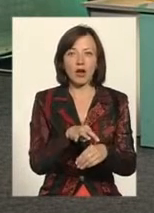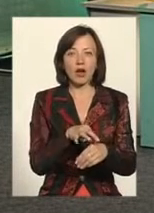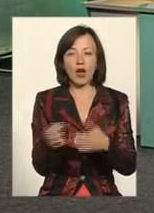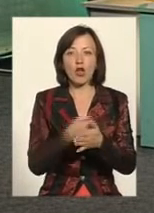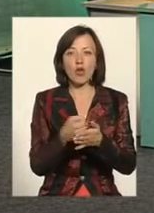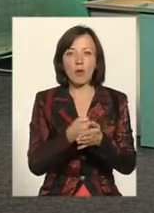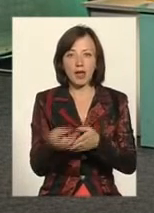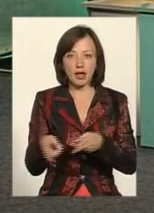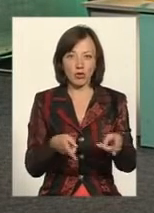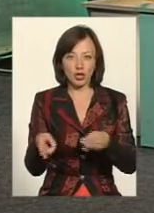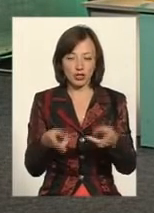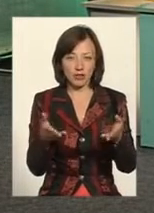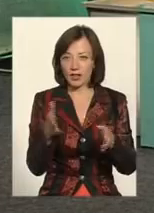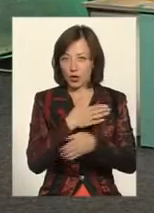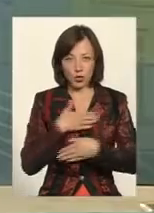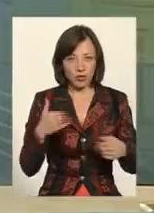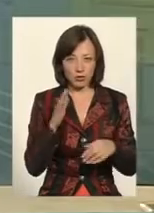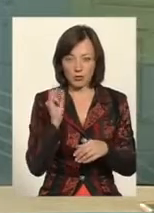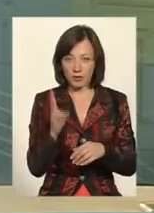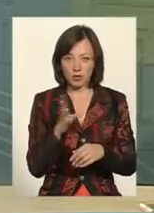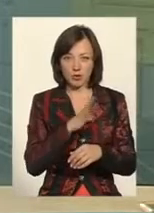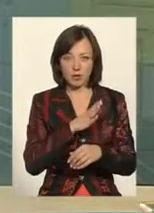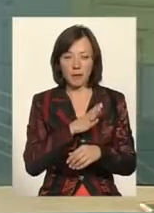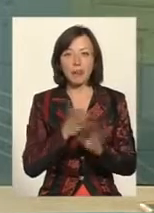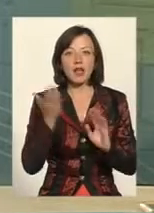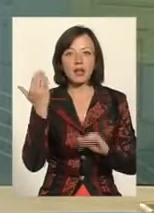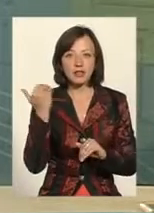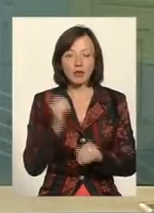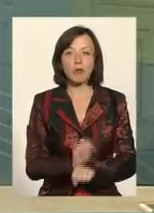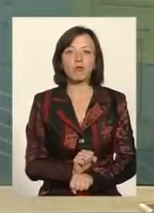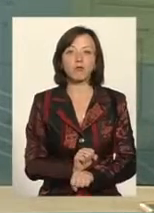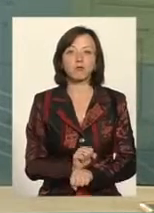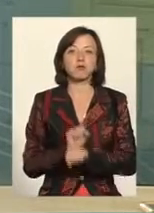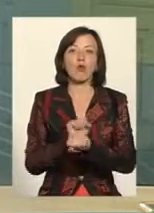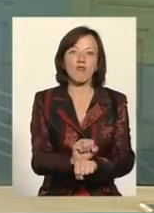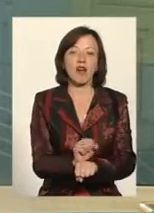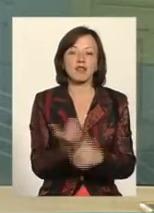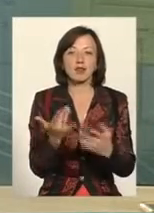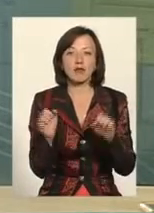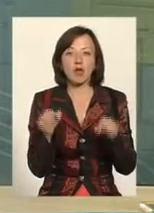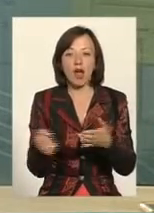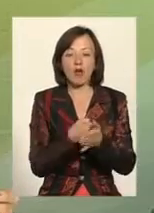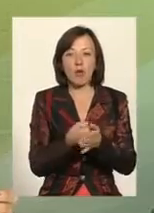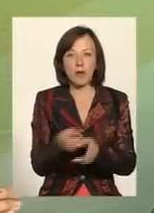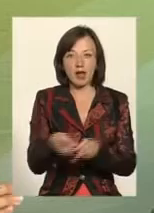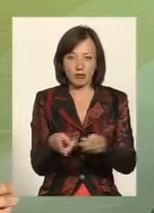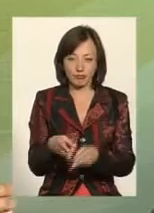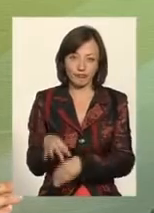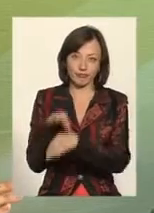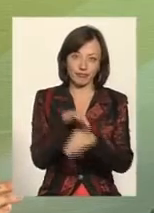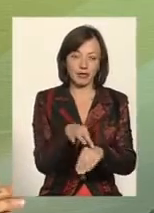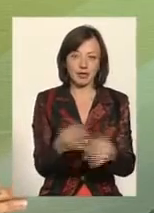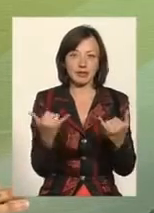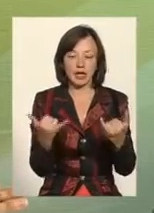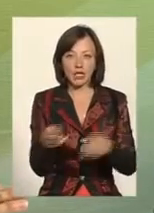лобі хірургічне. Ну, ви, до речі, теж не хотіли, щоб він ставав на цю посаду. Ми свого часу блокували, скільки могли. Так, але лобі хірургічне привело. І от